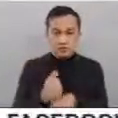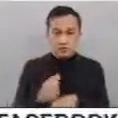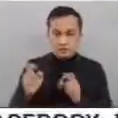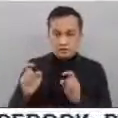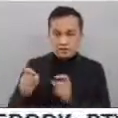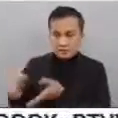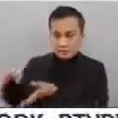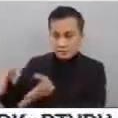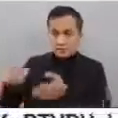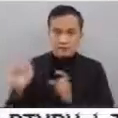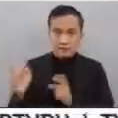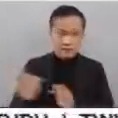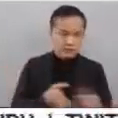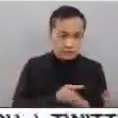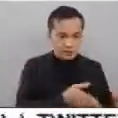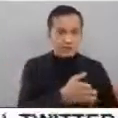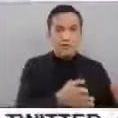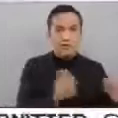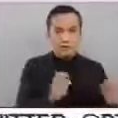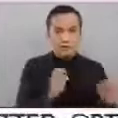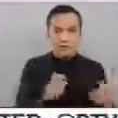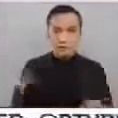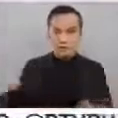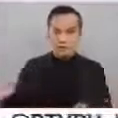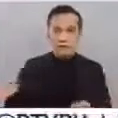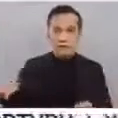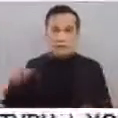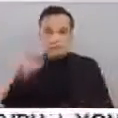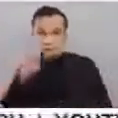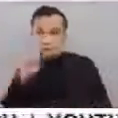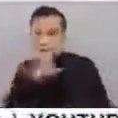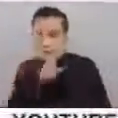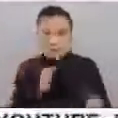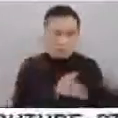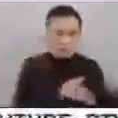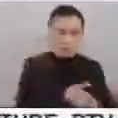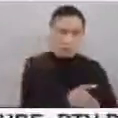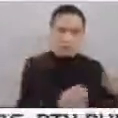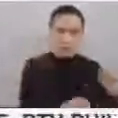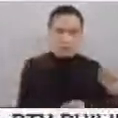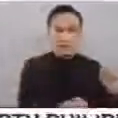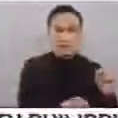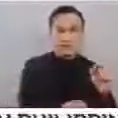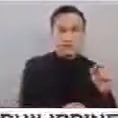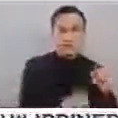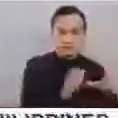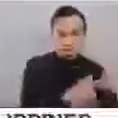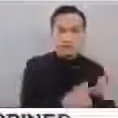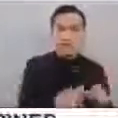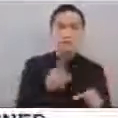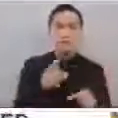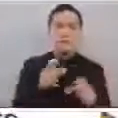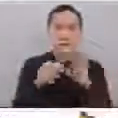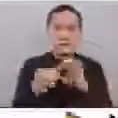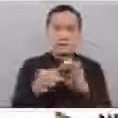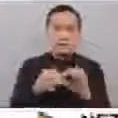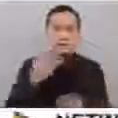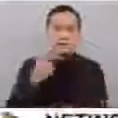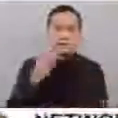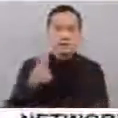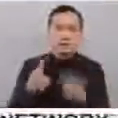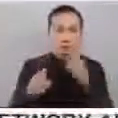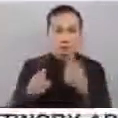Humarap sa PTV News si Gerald Ivalia, ang nag-upload ng viral video na ito sa Facebook tungkol sa walang social distancing